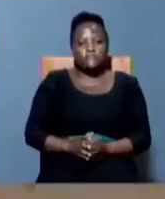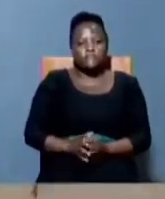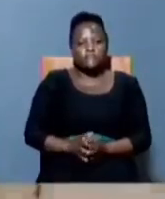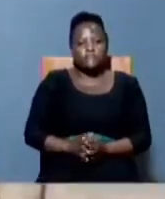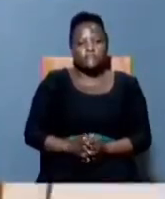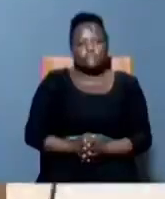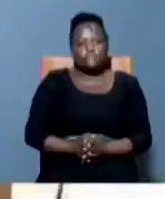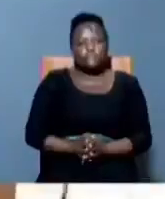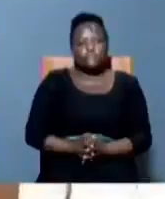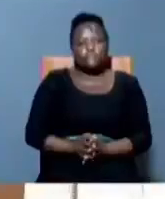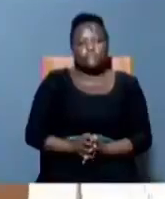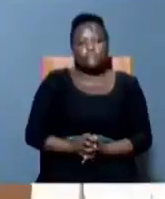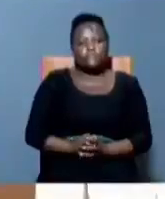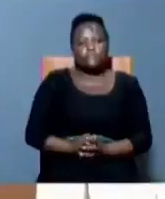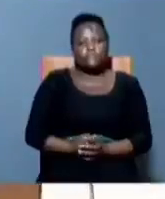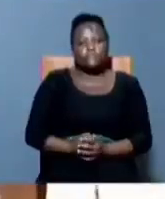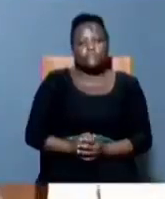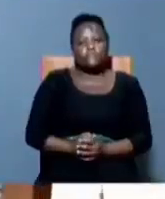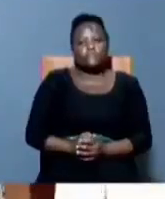Neema